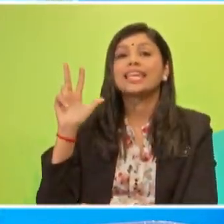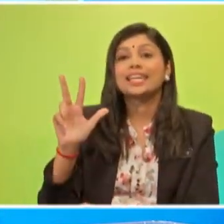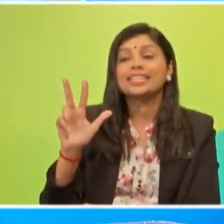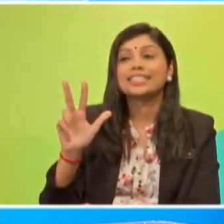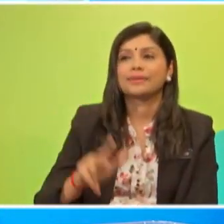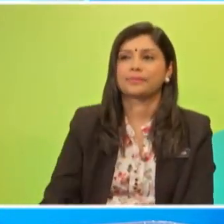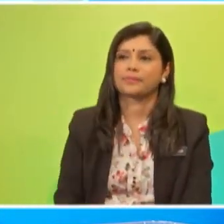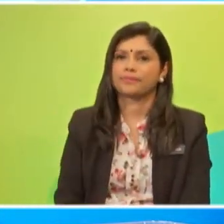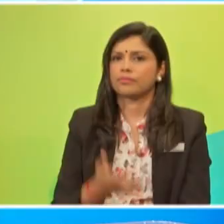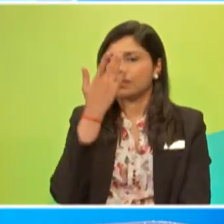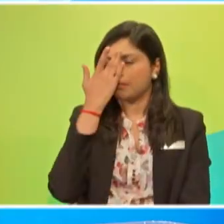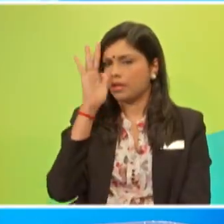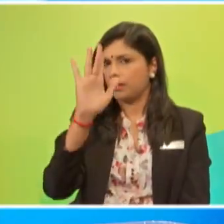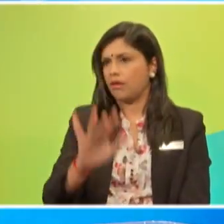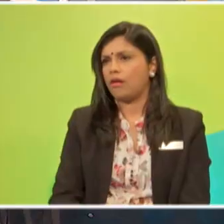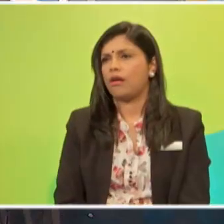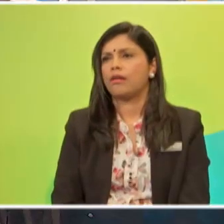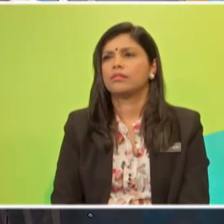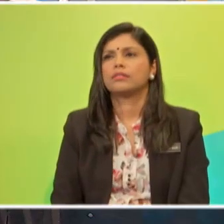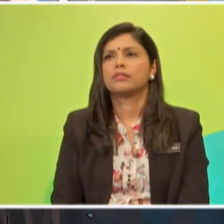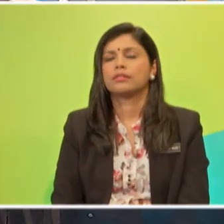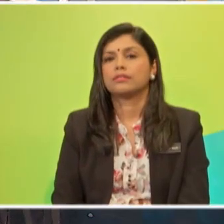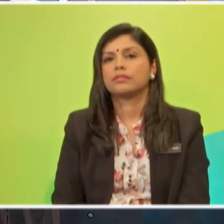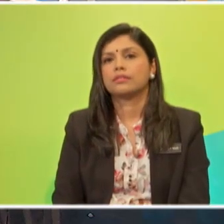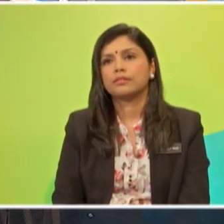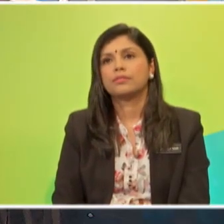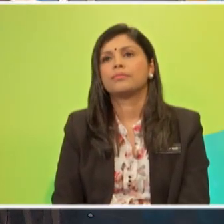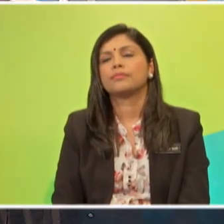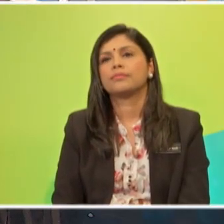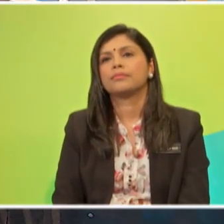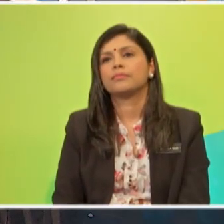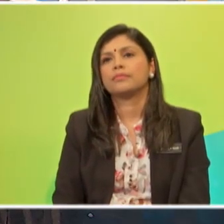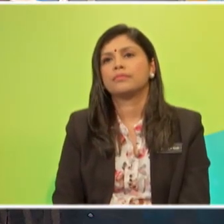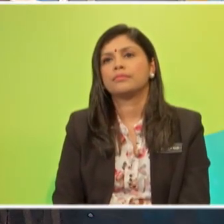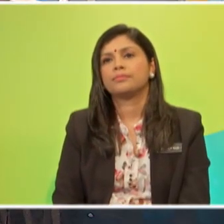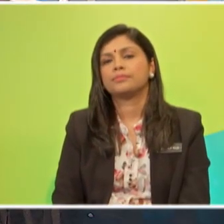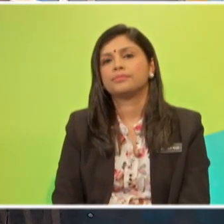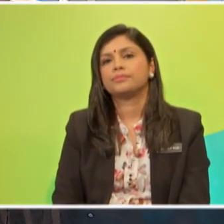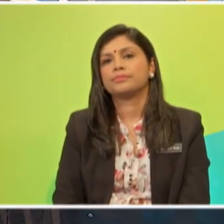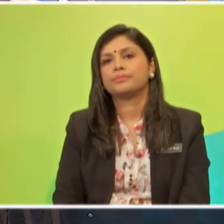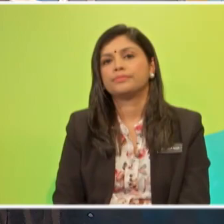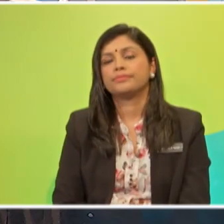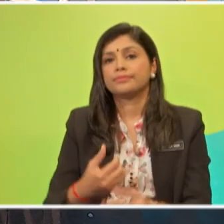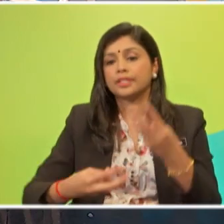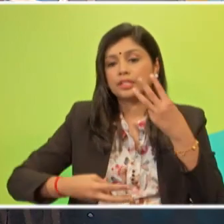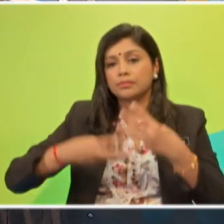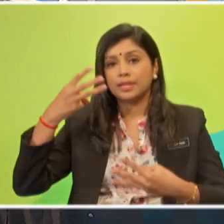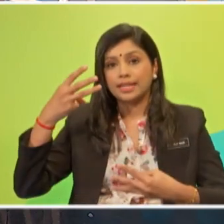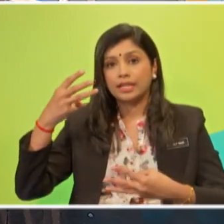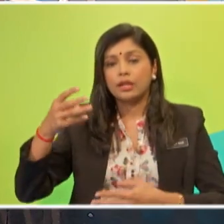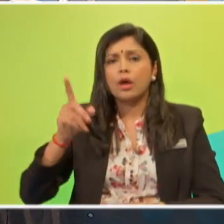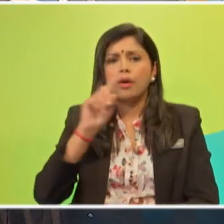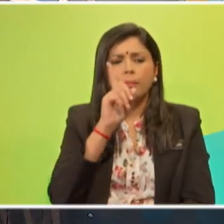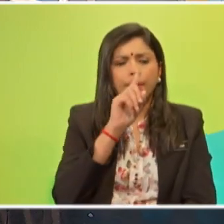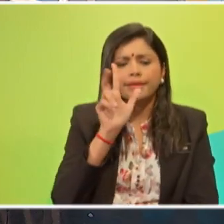Betullah. Pandailah Sean kira. Murid-murid di rumah pun pandailah kira. Okey, jom kita nak padankan objek dengan nombor yang betul. Mana